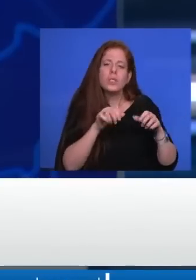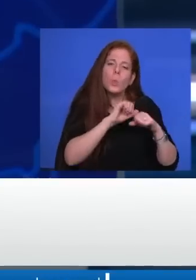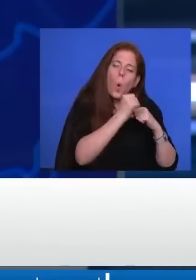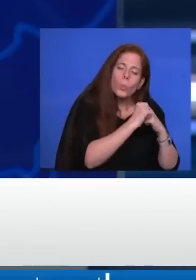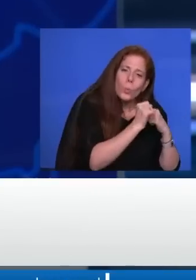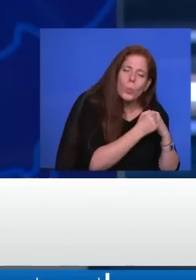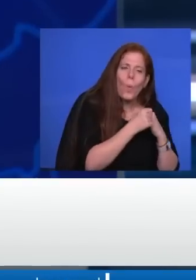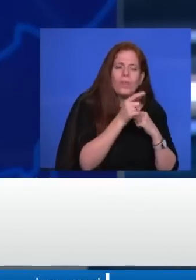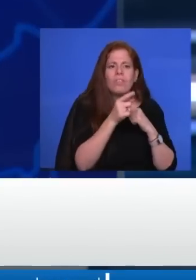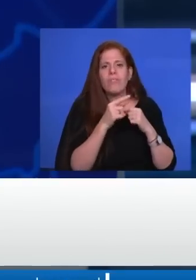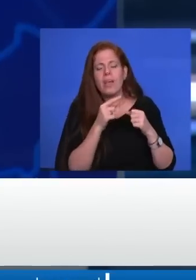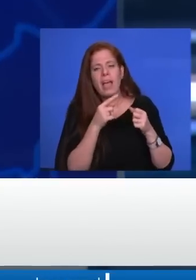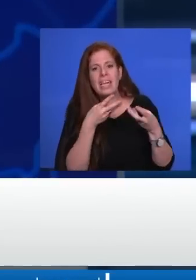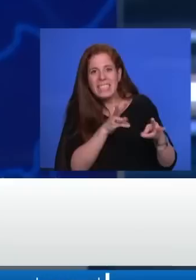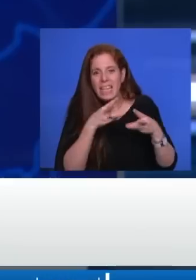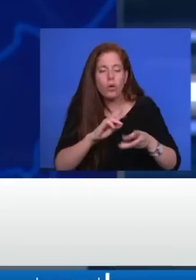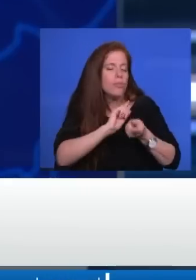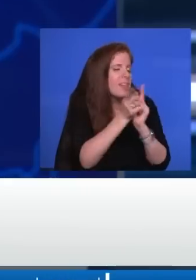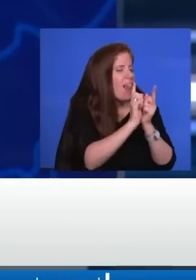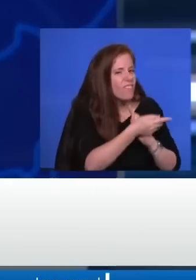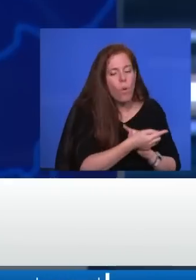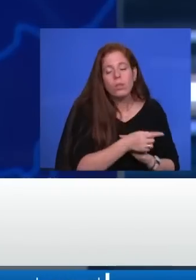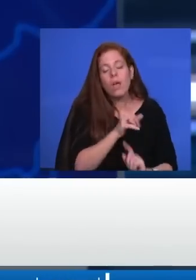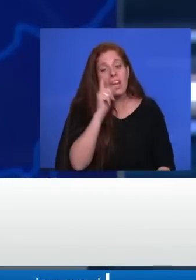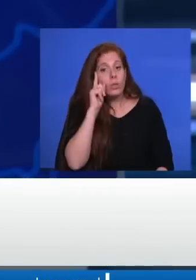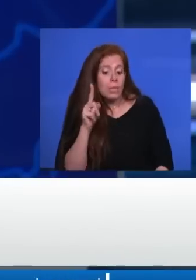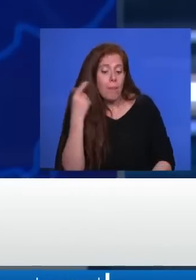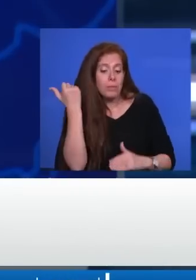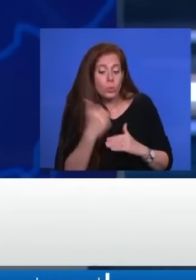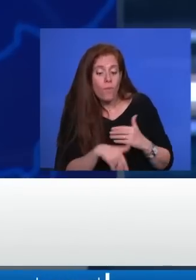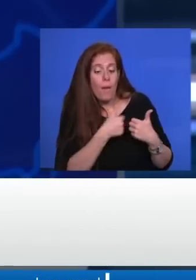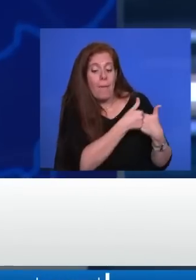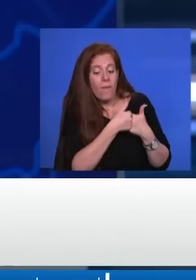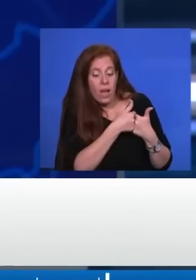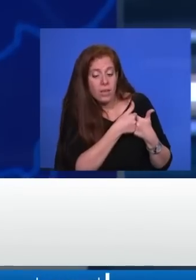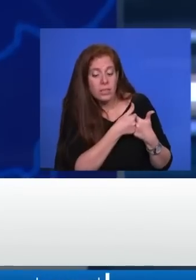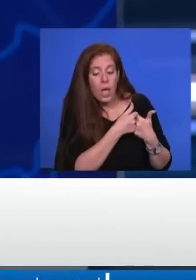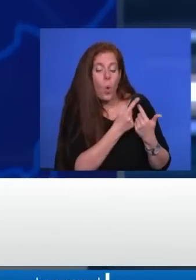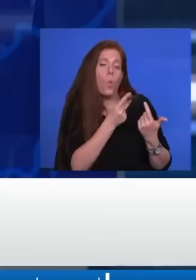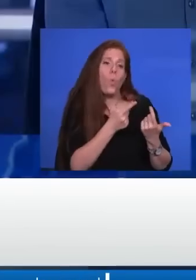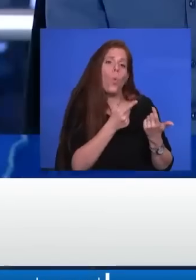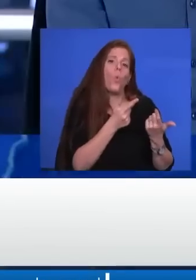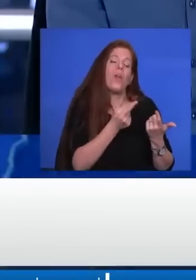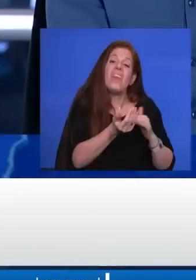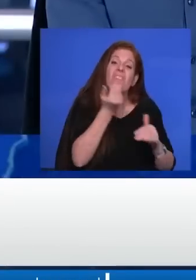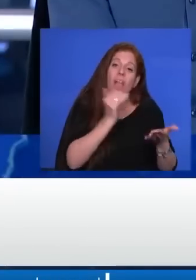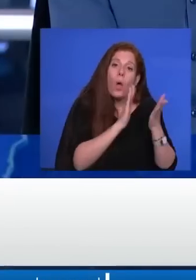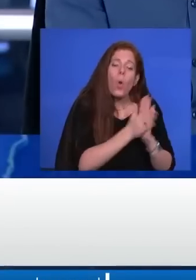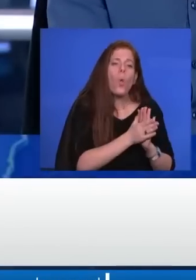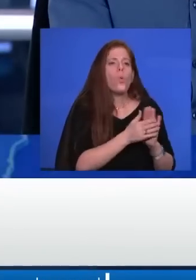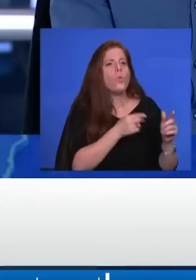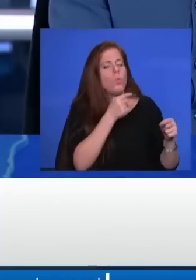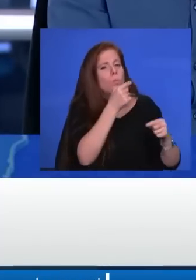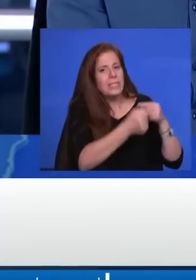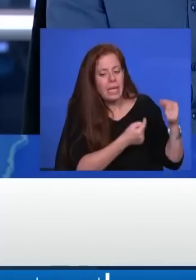כל הזמן. אבל אתה יודע, יש, בסוף המאבק הזה הוא מאבק מוסרי לפני הכל. והיכולת שלך